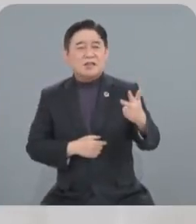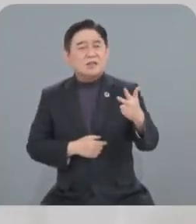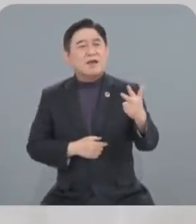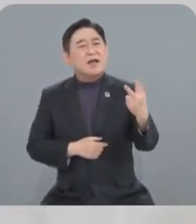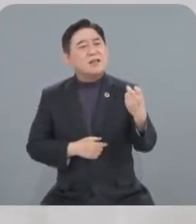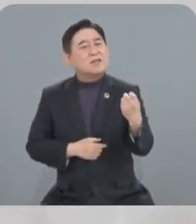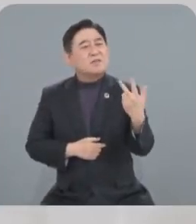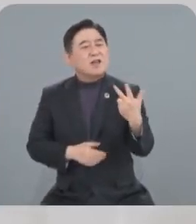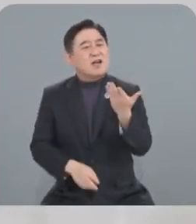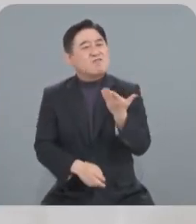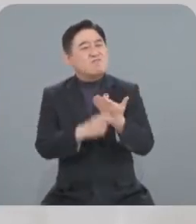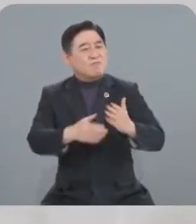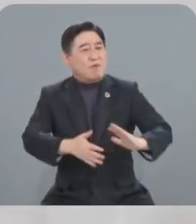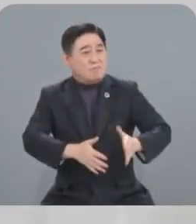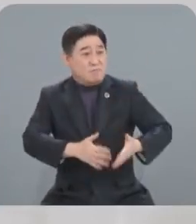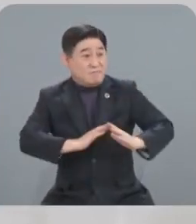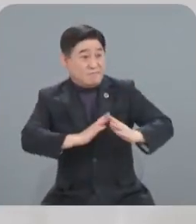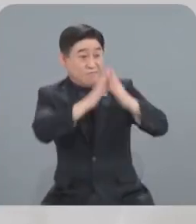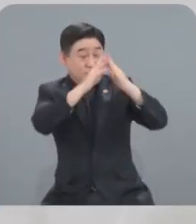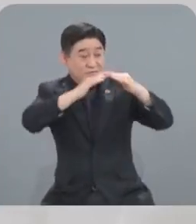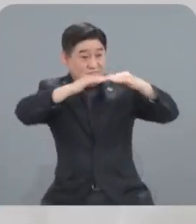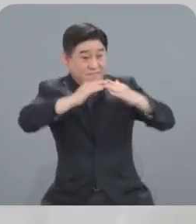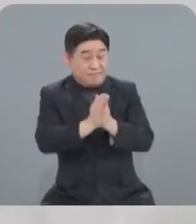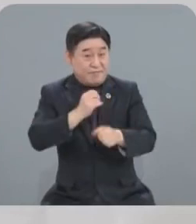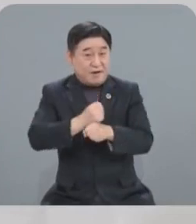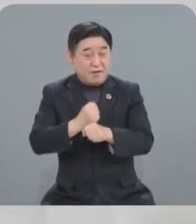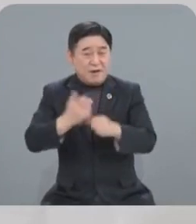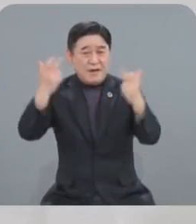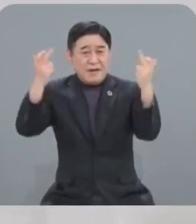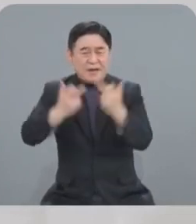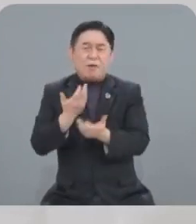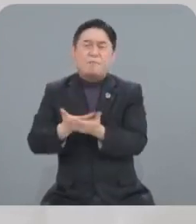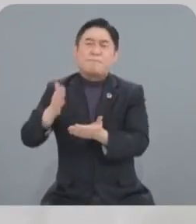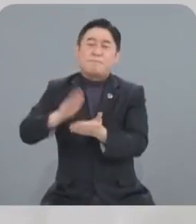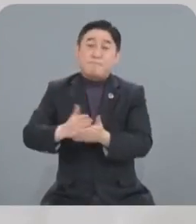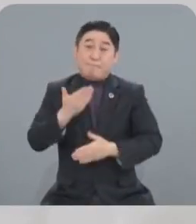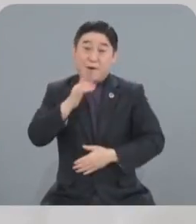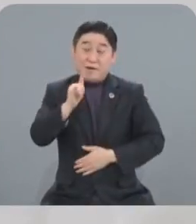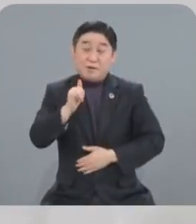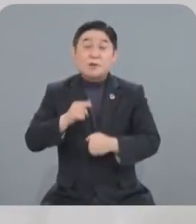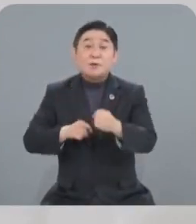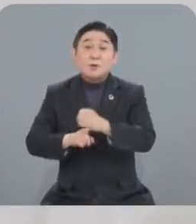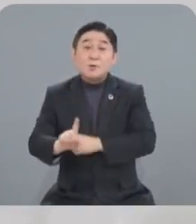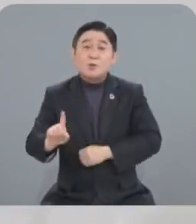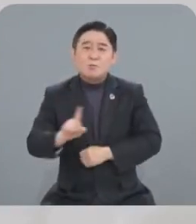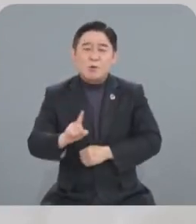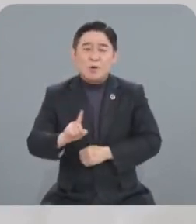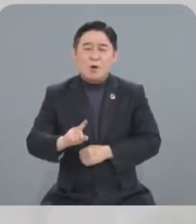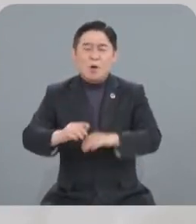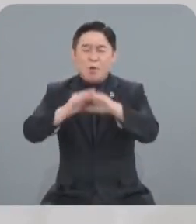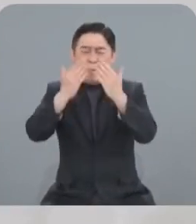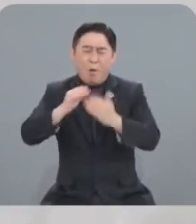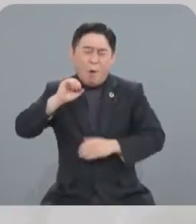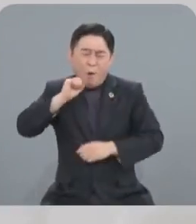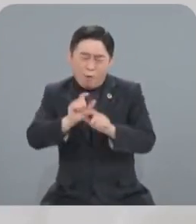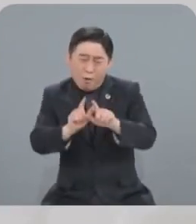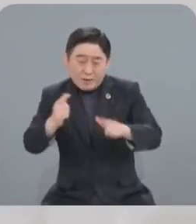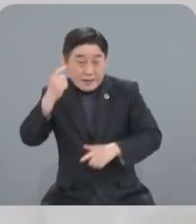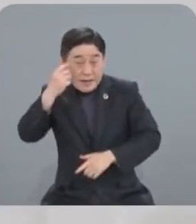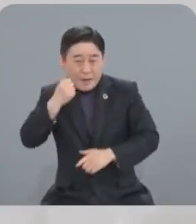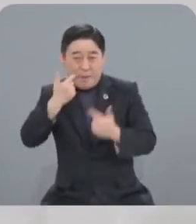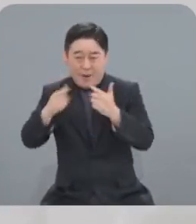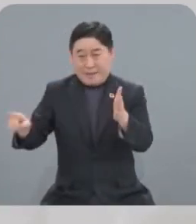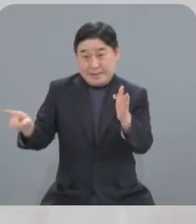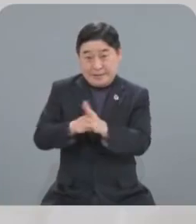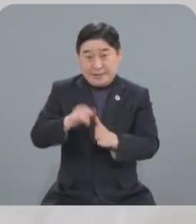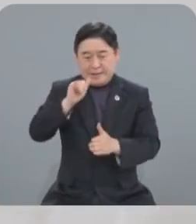씩의 불법 시설물을 차고 하고 계곡을 복구 할 수 있었던 관 모든 경우에 생각하고 확신이